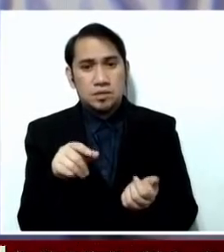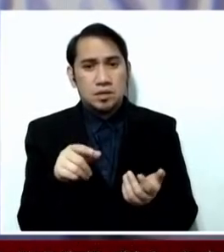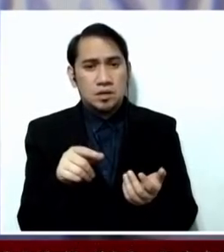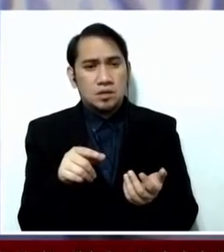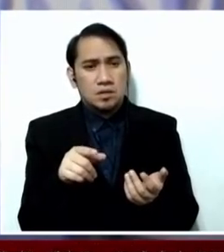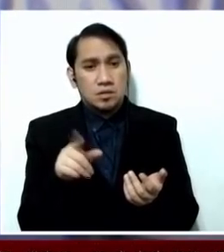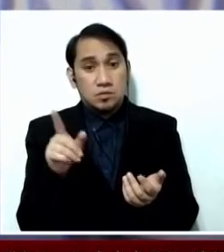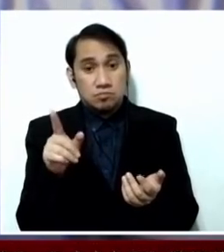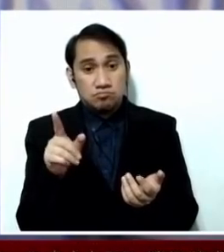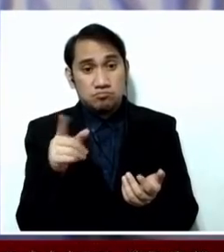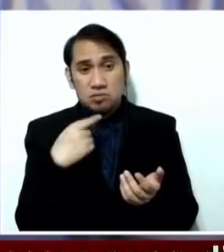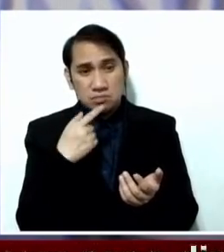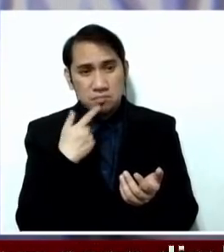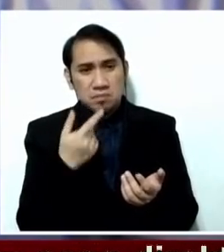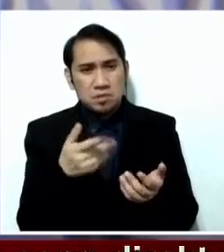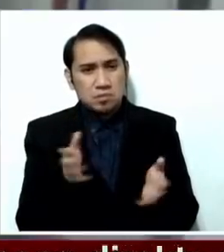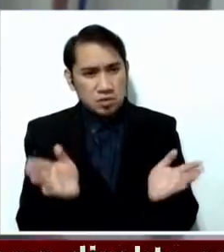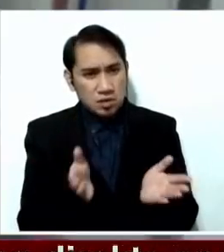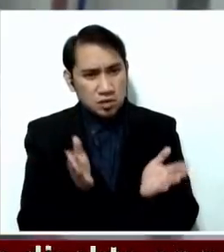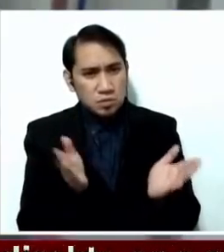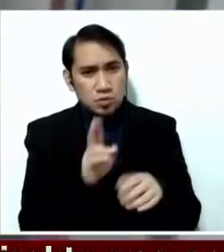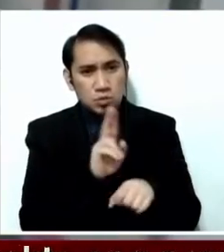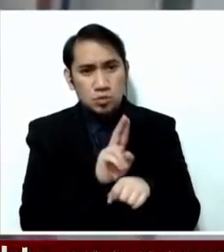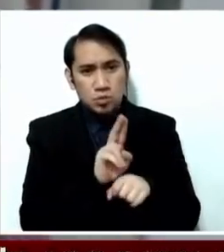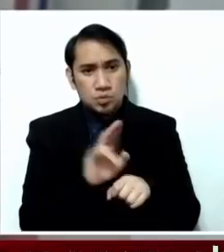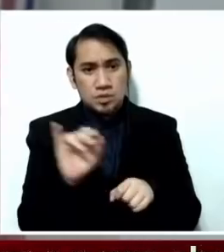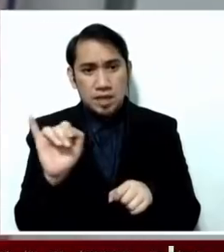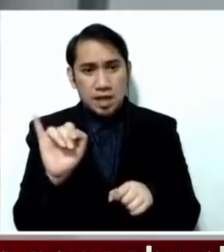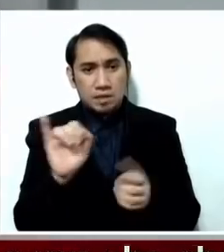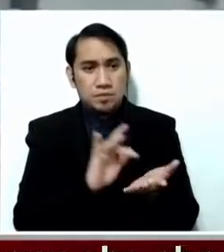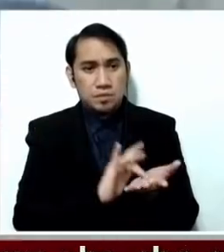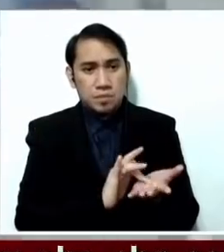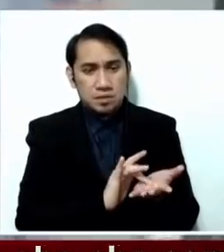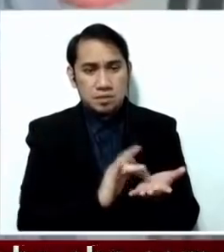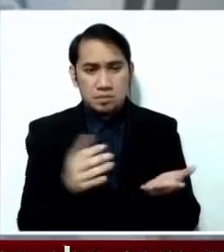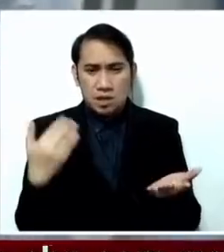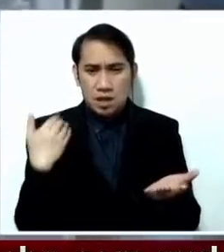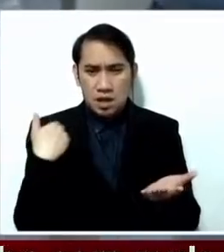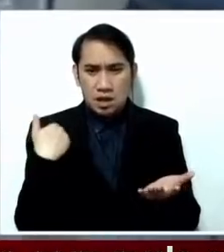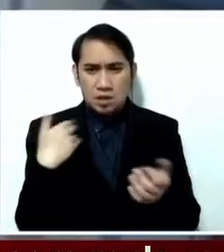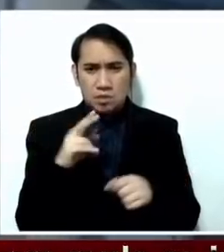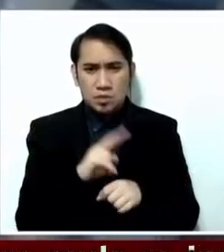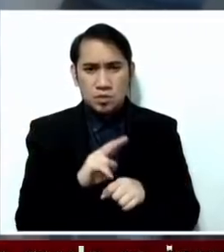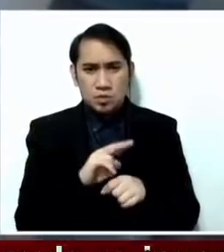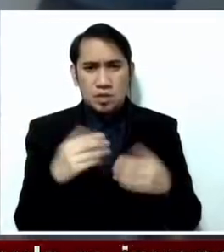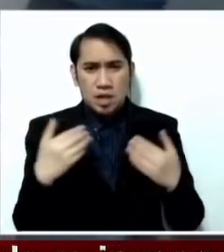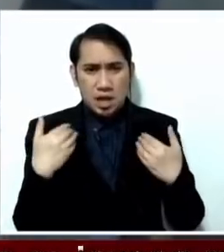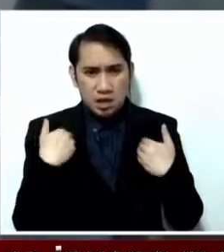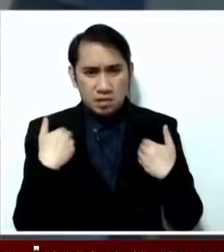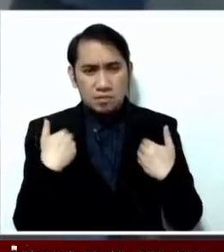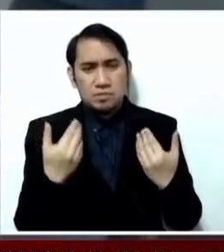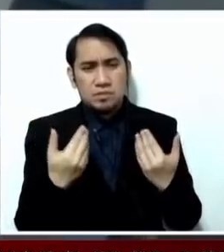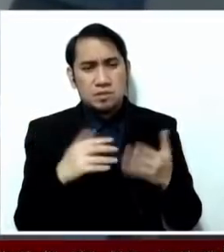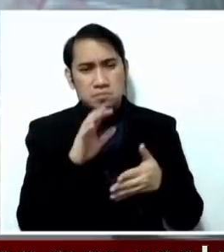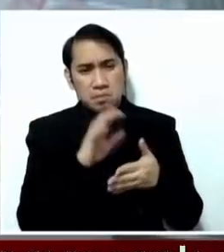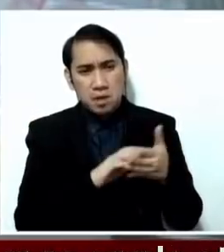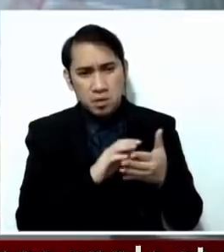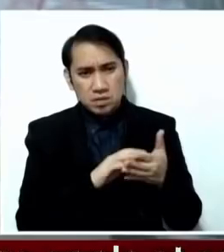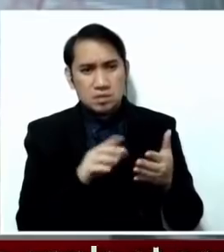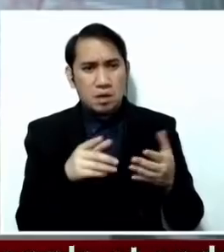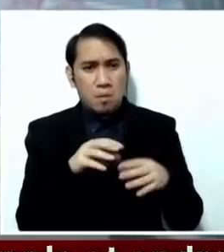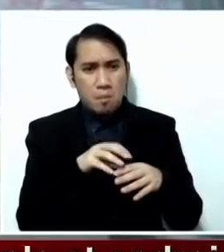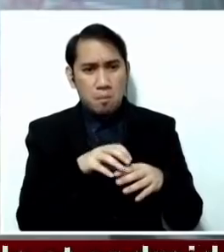paggamit ng ivermectin laban sa COVID, may mga pag-aaral na nagsasabing may anti-inflammation o nagbabawas sa pamamaga